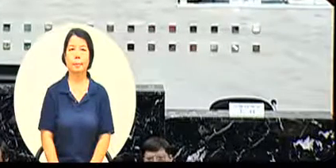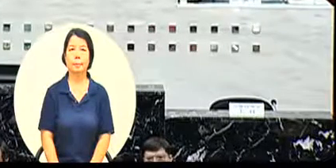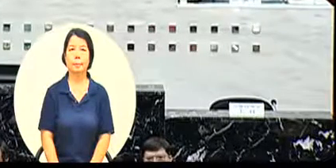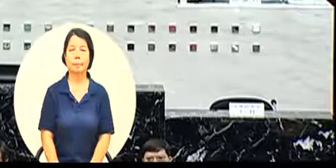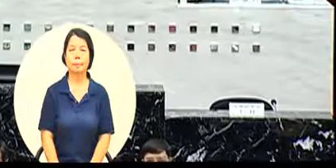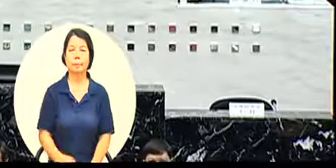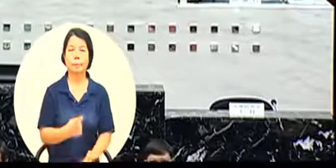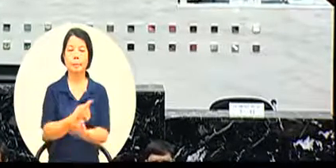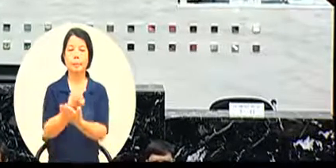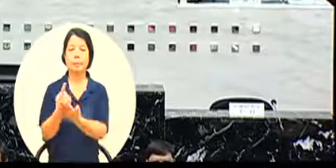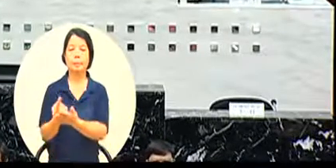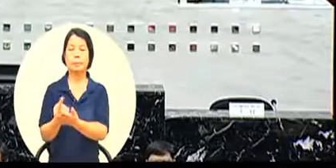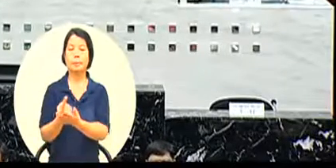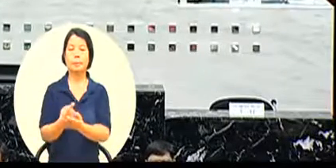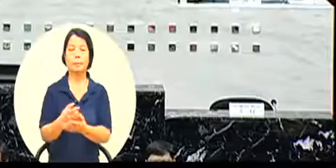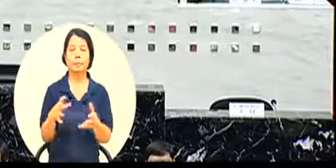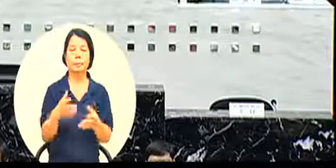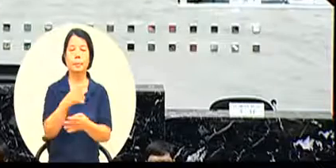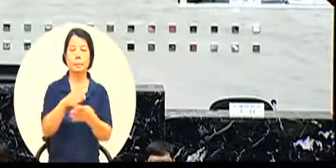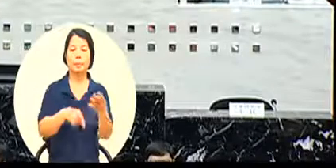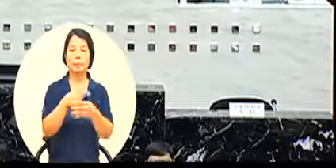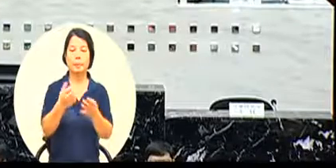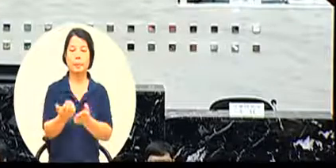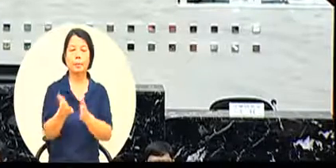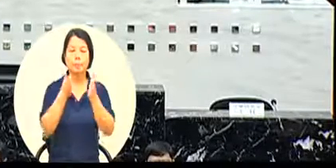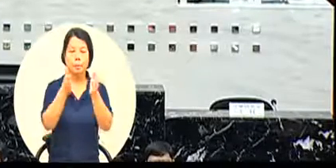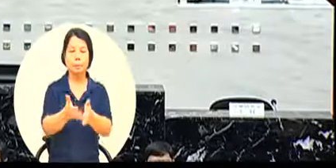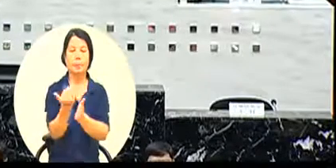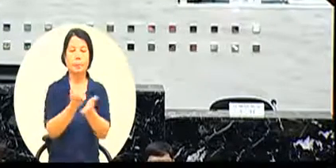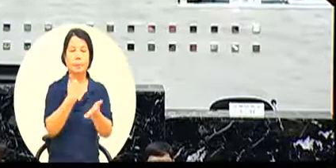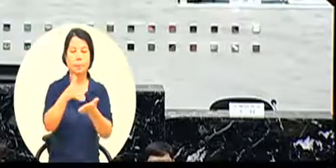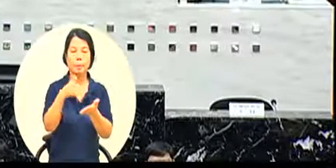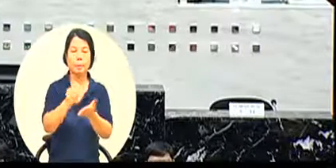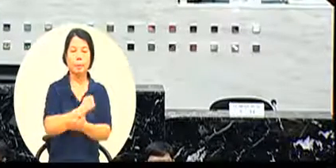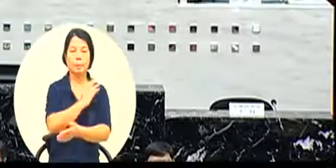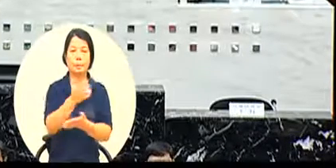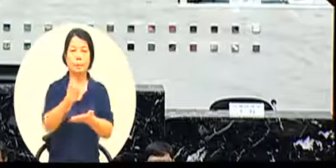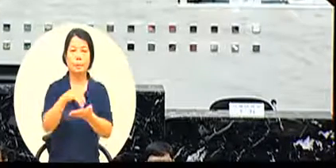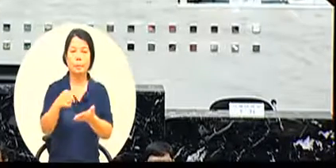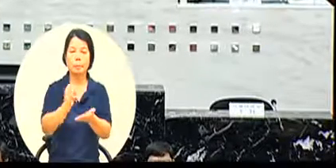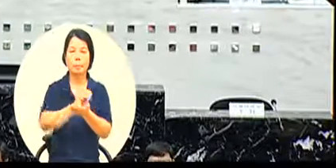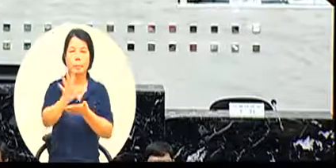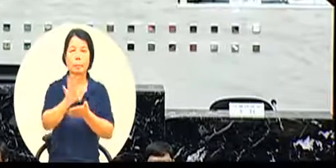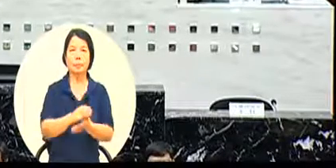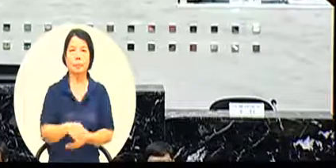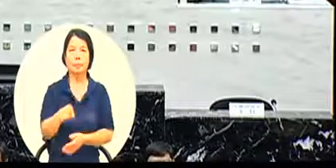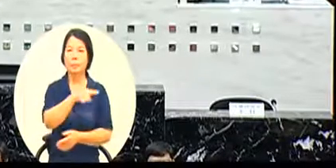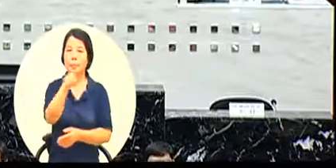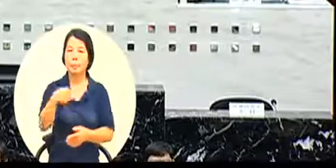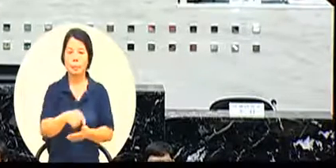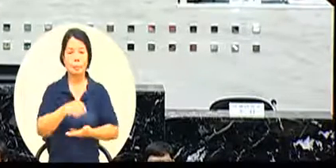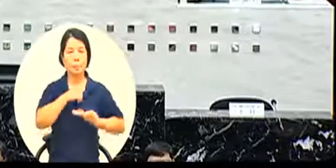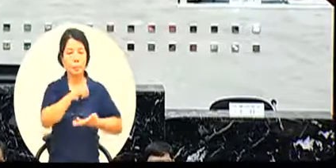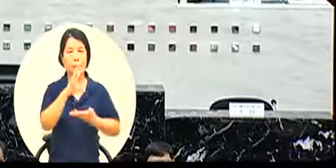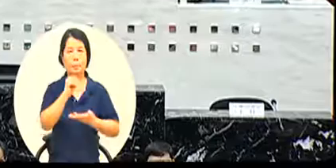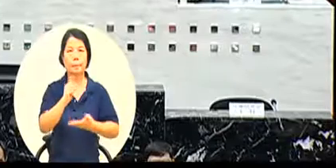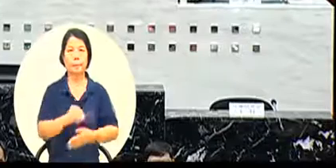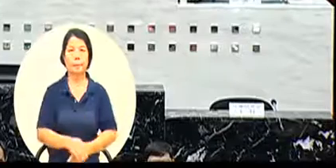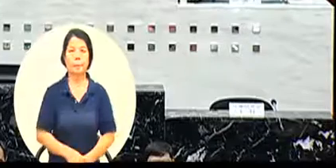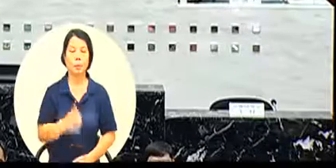各位同仁，针对刚刚的预算案或决算的报告，各位同仁有没有意见？